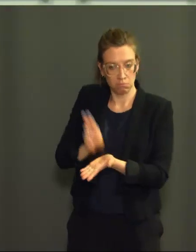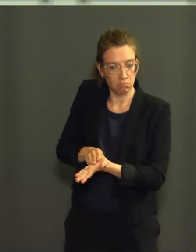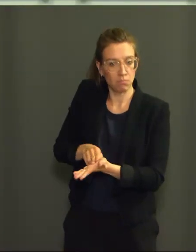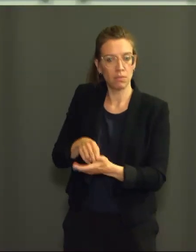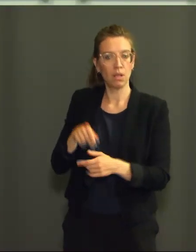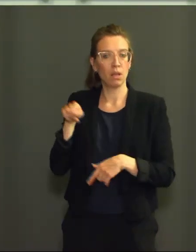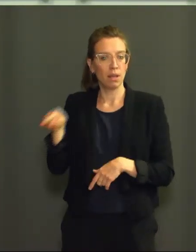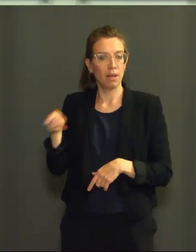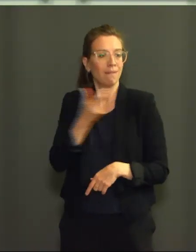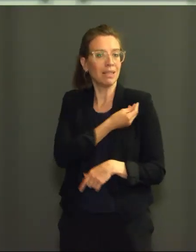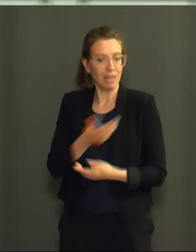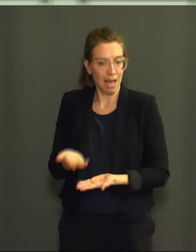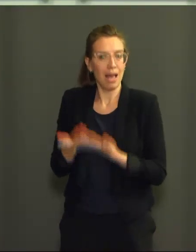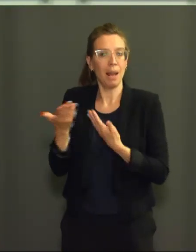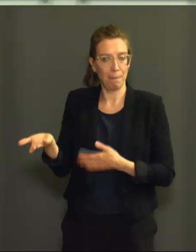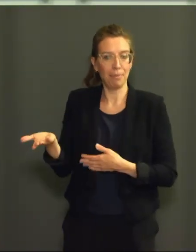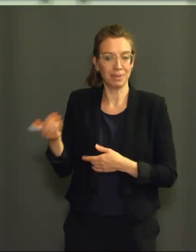in België.